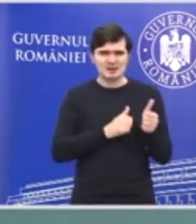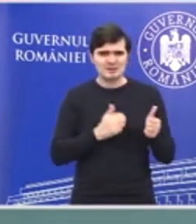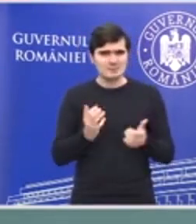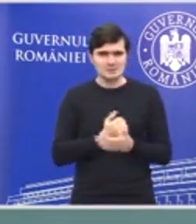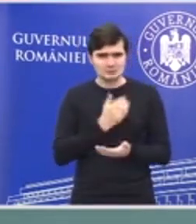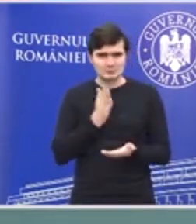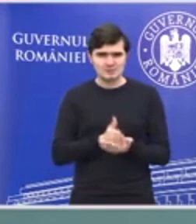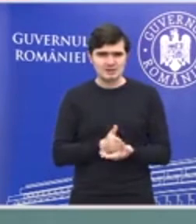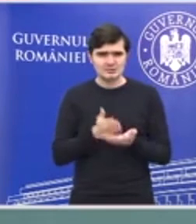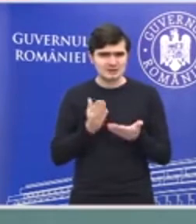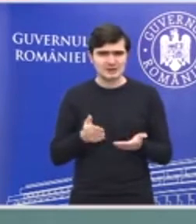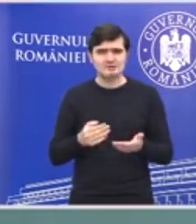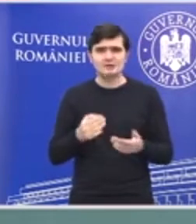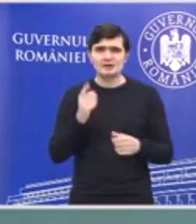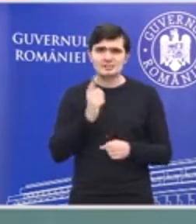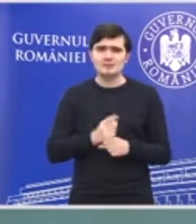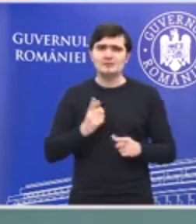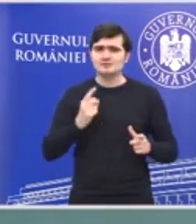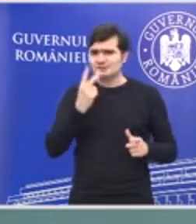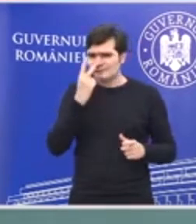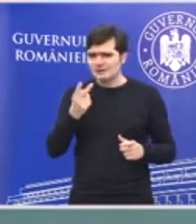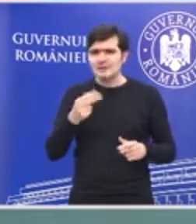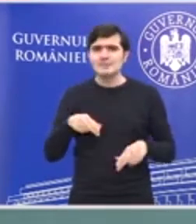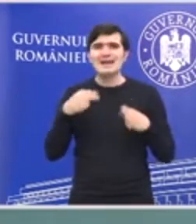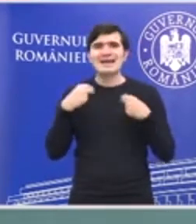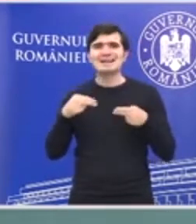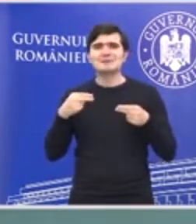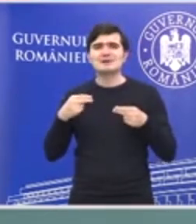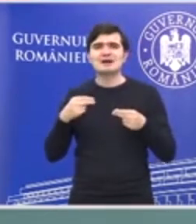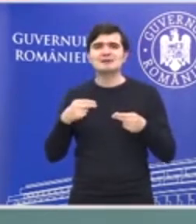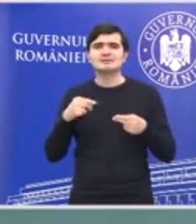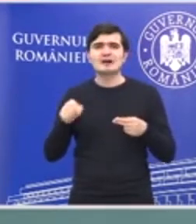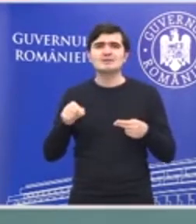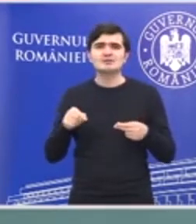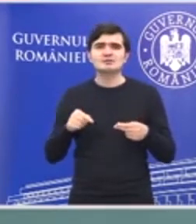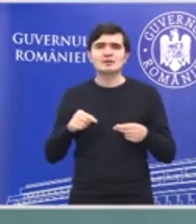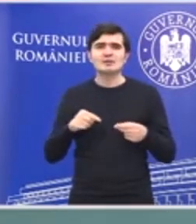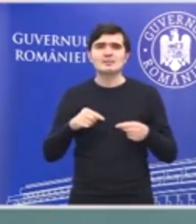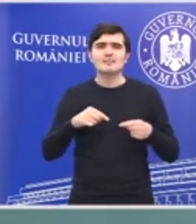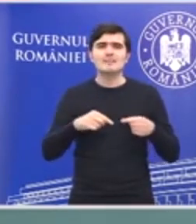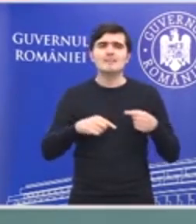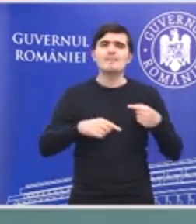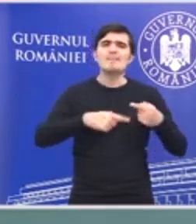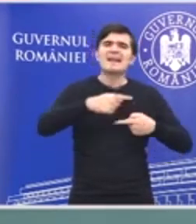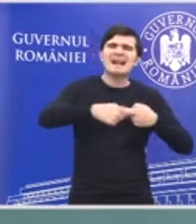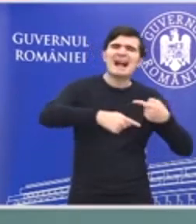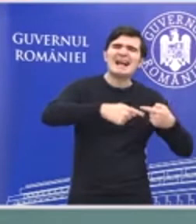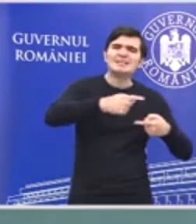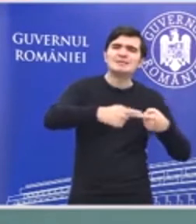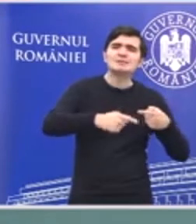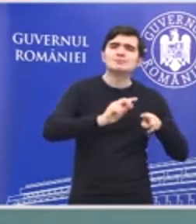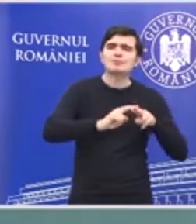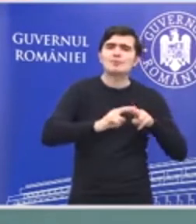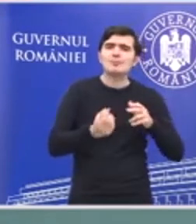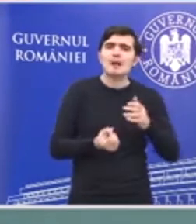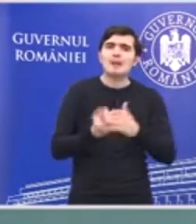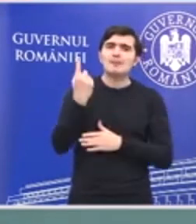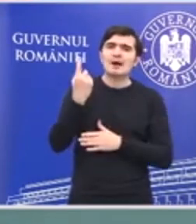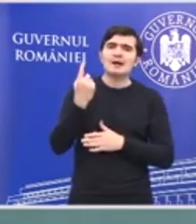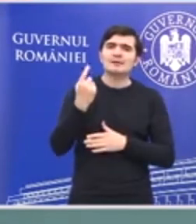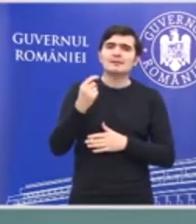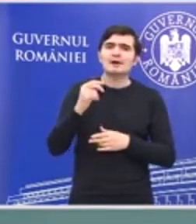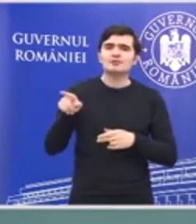o explicație a mecanismului prin care apar acele evenimente. Se pare că mecanismul este mediat